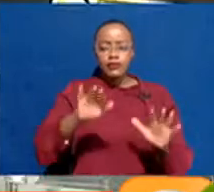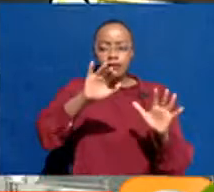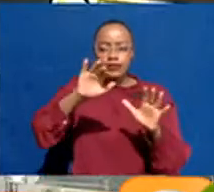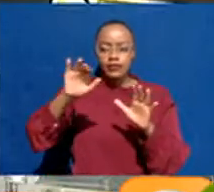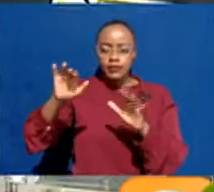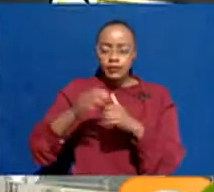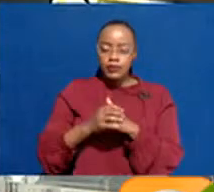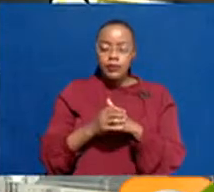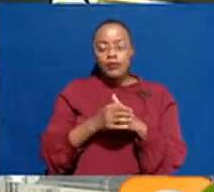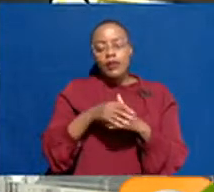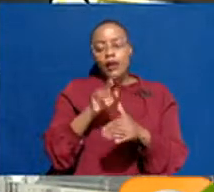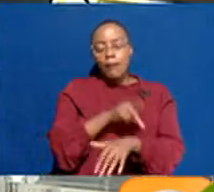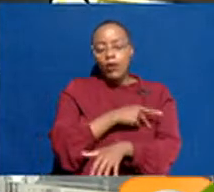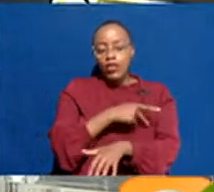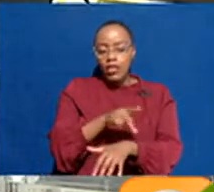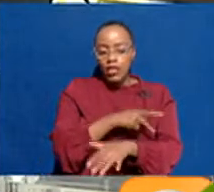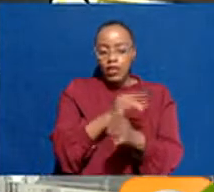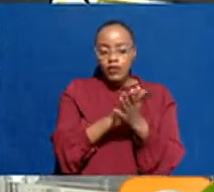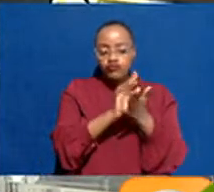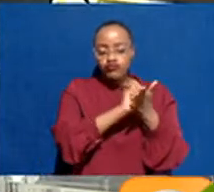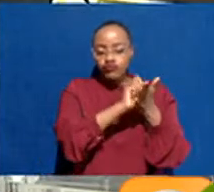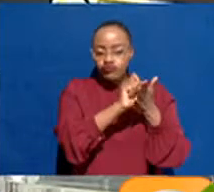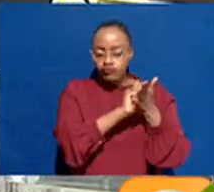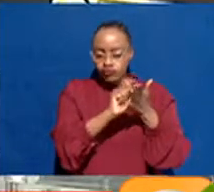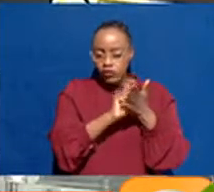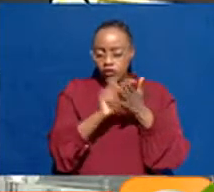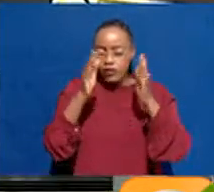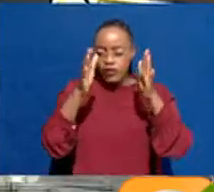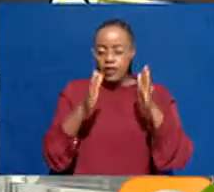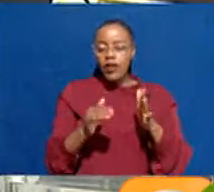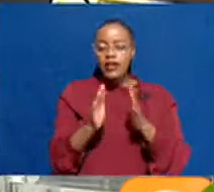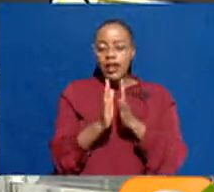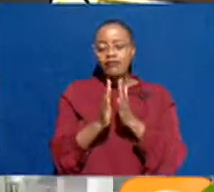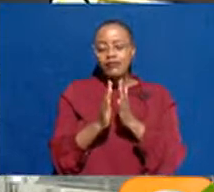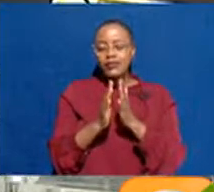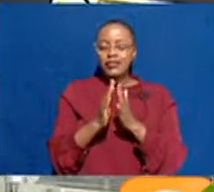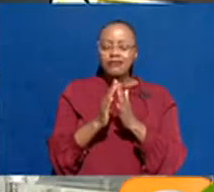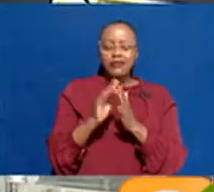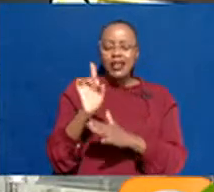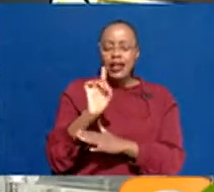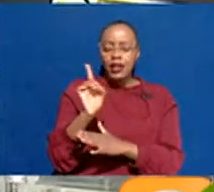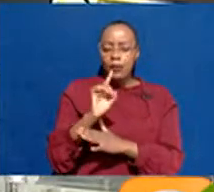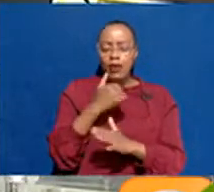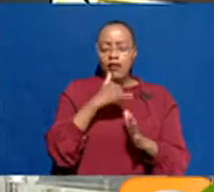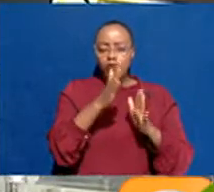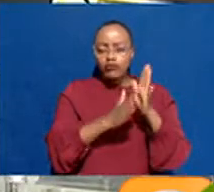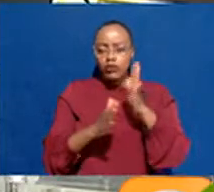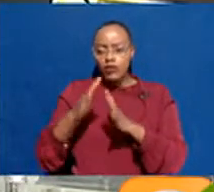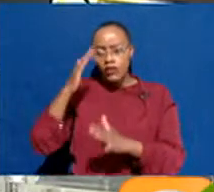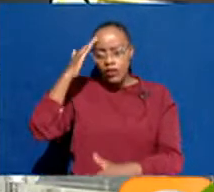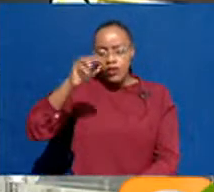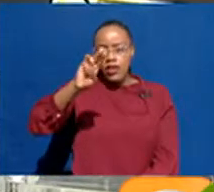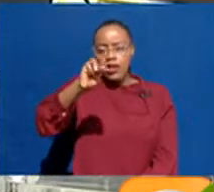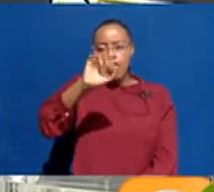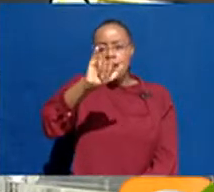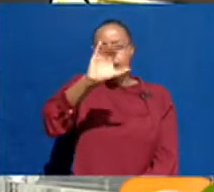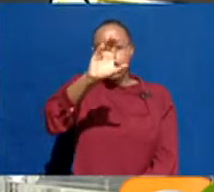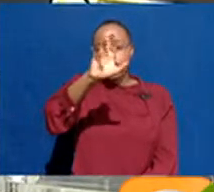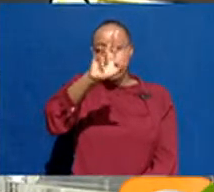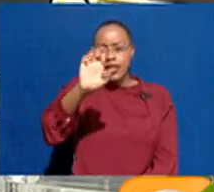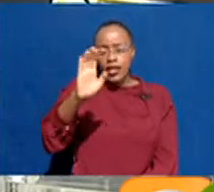Jamii ya wasanii na waandishi wa vitabu vya fasihi jijini Nairobi waliandaa hafla maalum ya kumuenzi Profesa Micere Githae